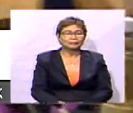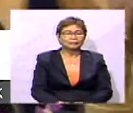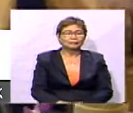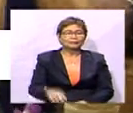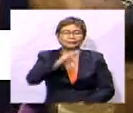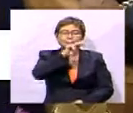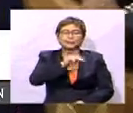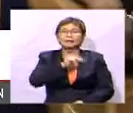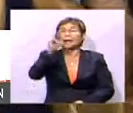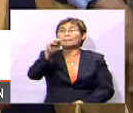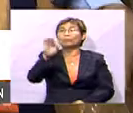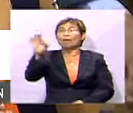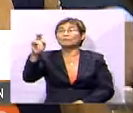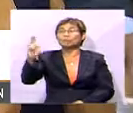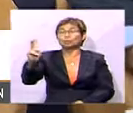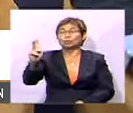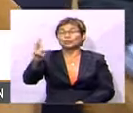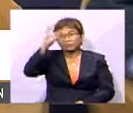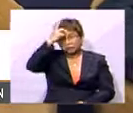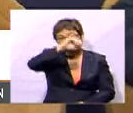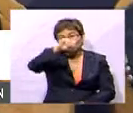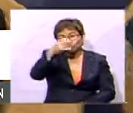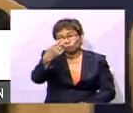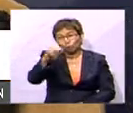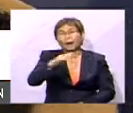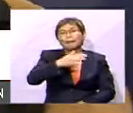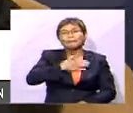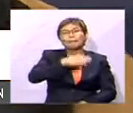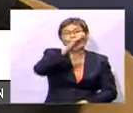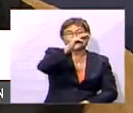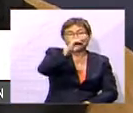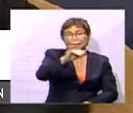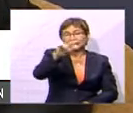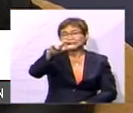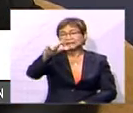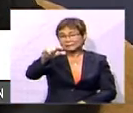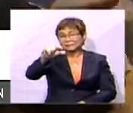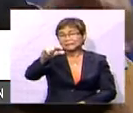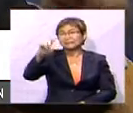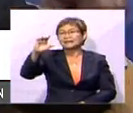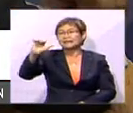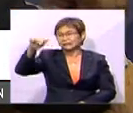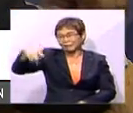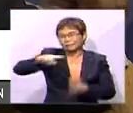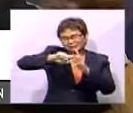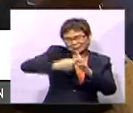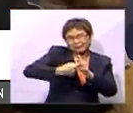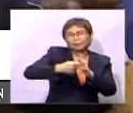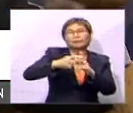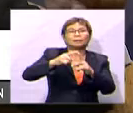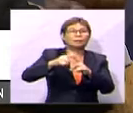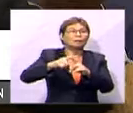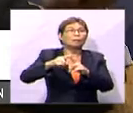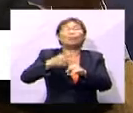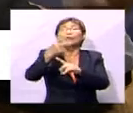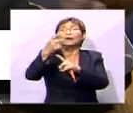Jelas Menteri Keuangan II, Datuk Seri Johari Abdul Ghani, MyGCAP akan mula dilaksanakan pada suku kedua tahun ini.